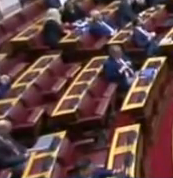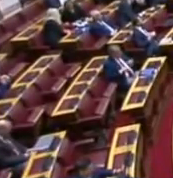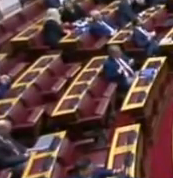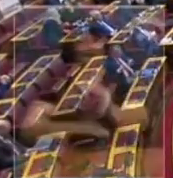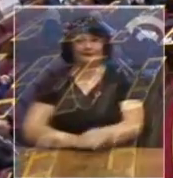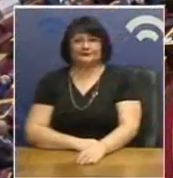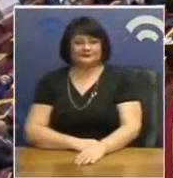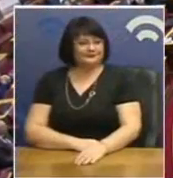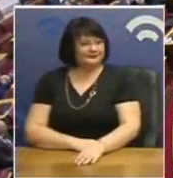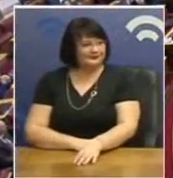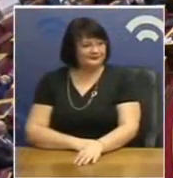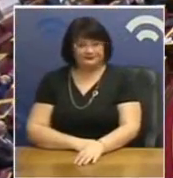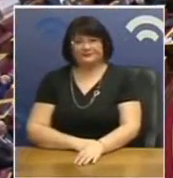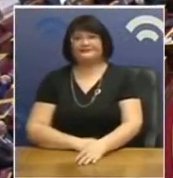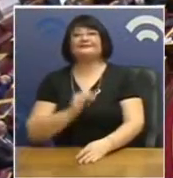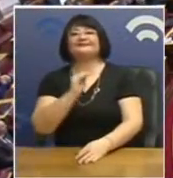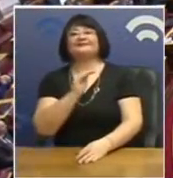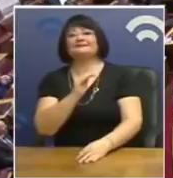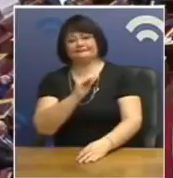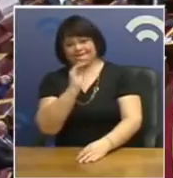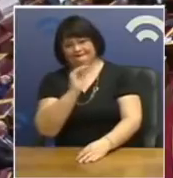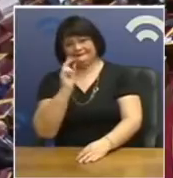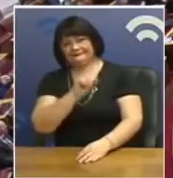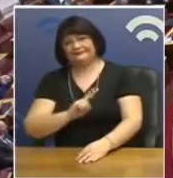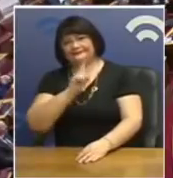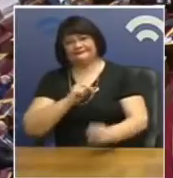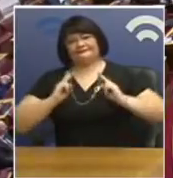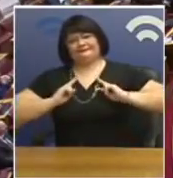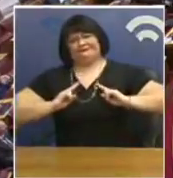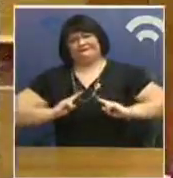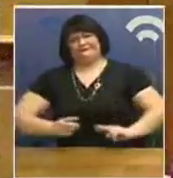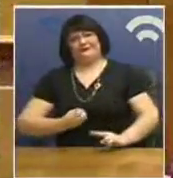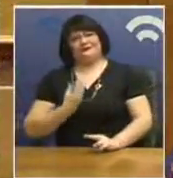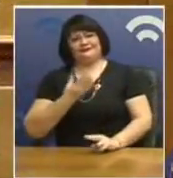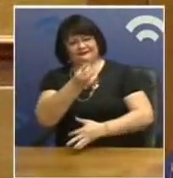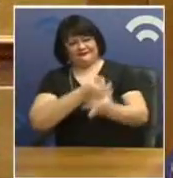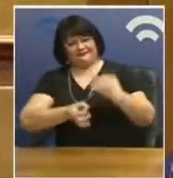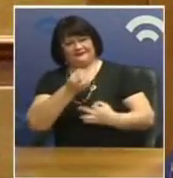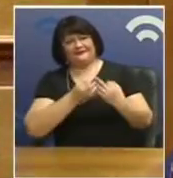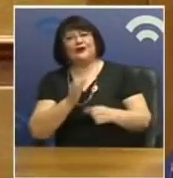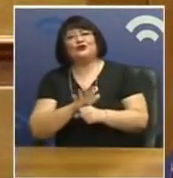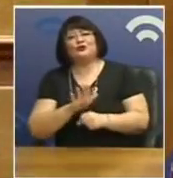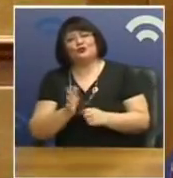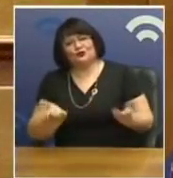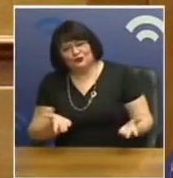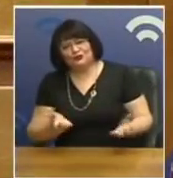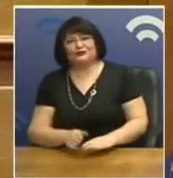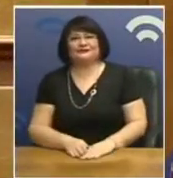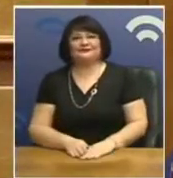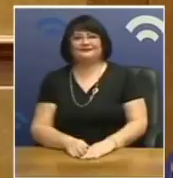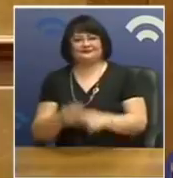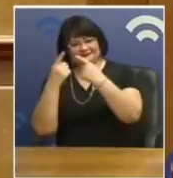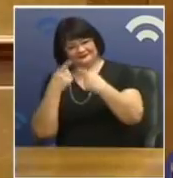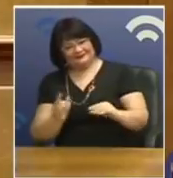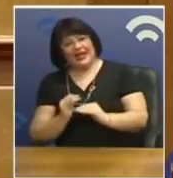Κύριε Μητσοτάκη, πρέπει να είμαι πολύ ευτυχής από τη σημερινή σας τοποθέτηση, διότι τουλάχιστον έχουμε περάσει σε ένα διαφορετικό